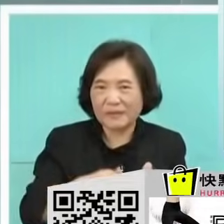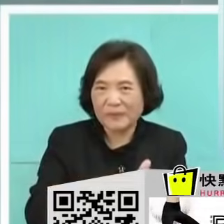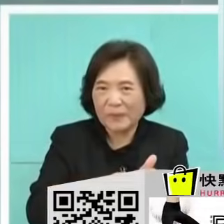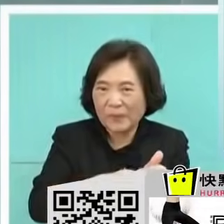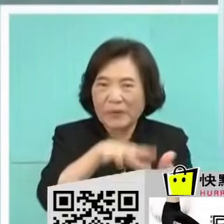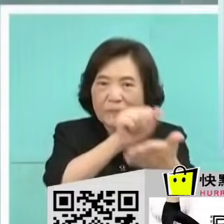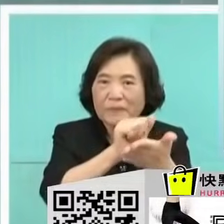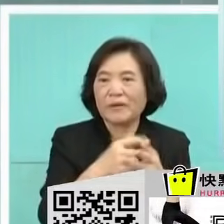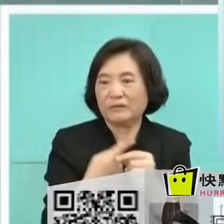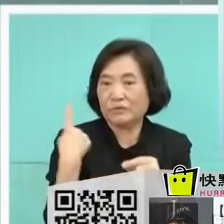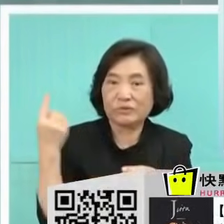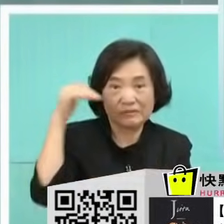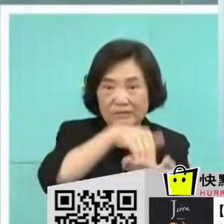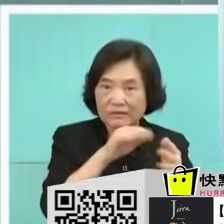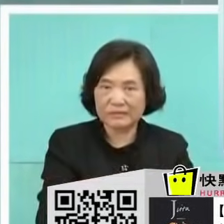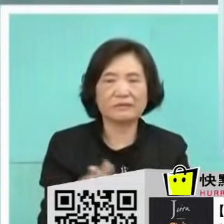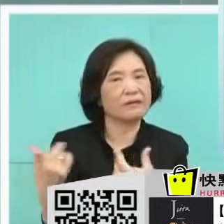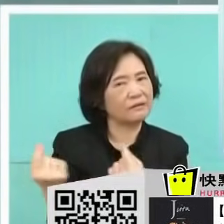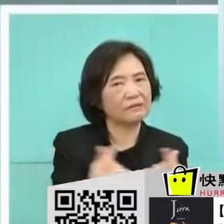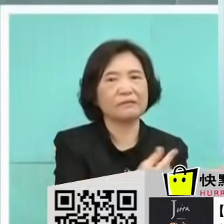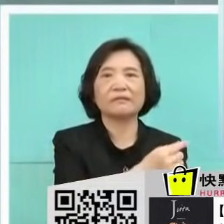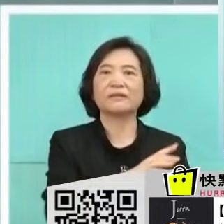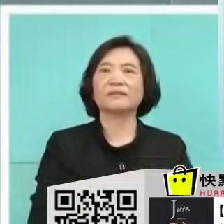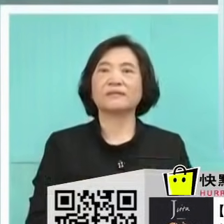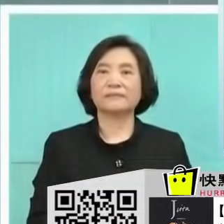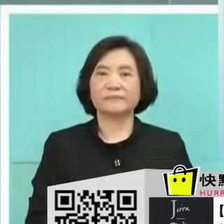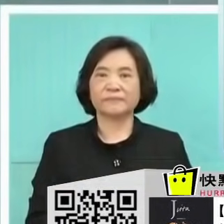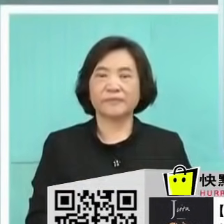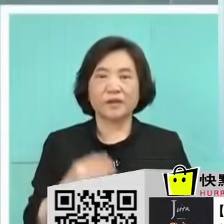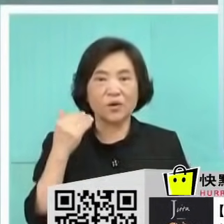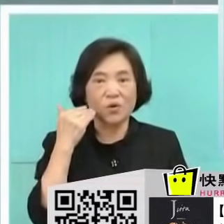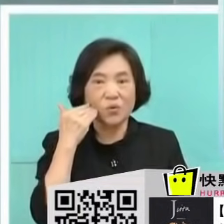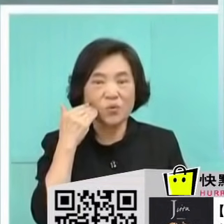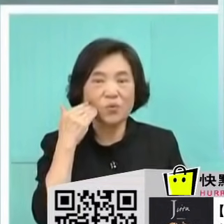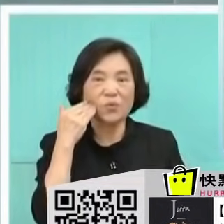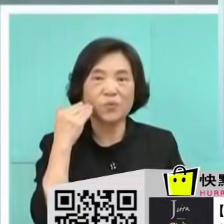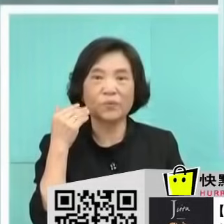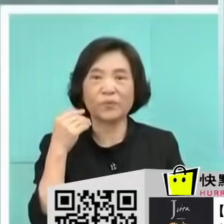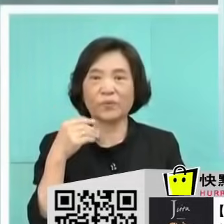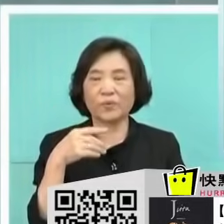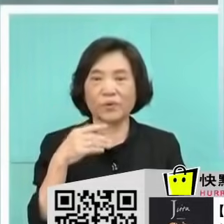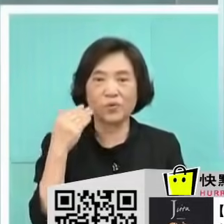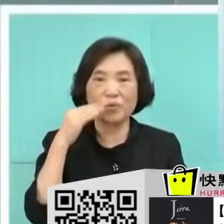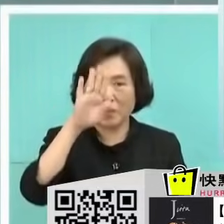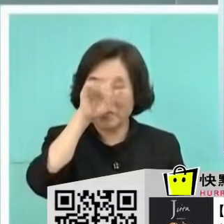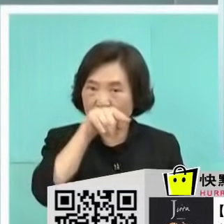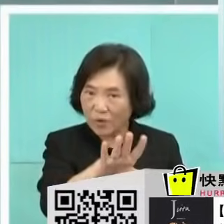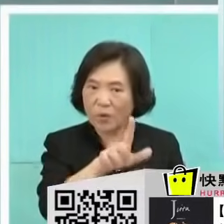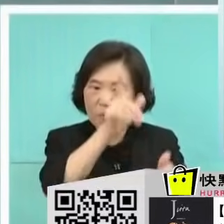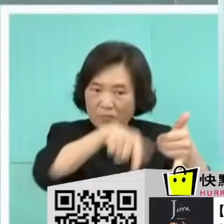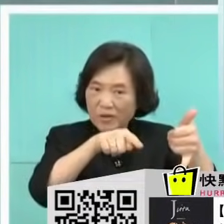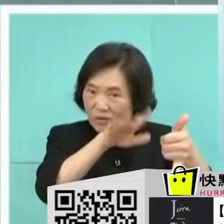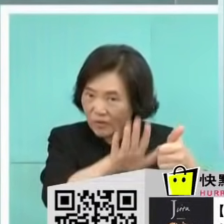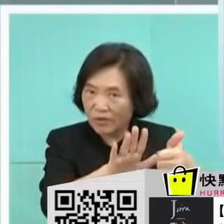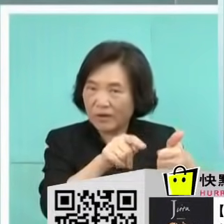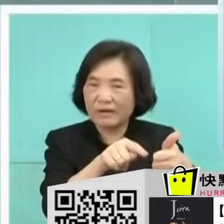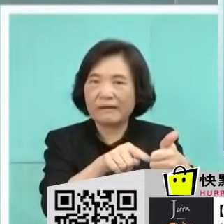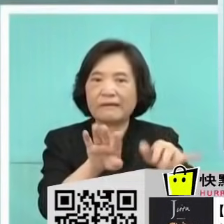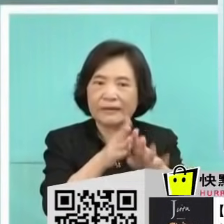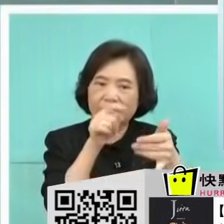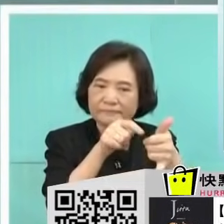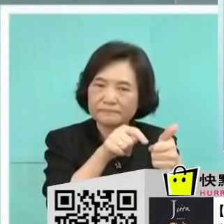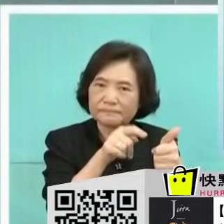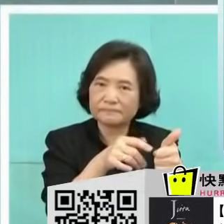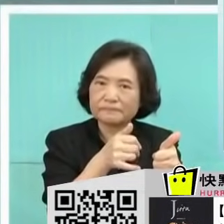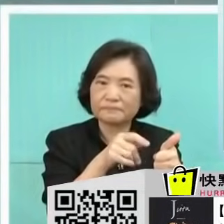年疫情开始到现在都是一样的，也就是只要是发生疫情确诊个案，就是由当